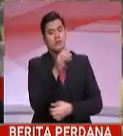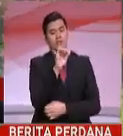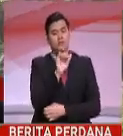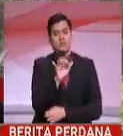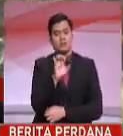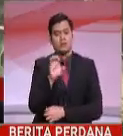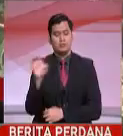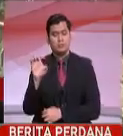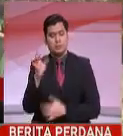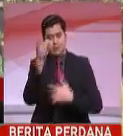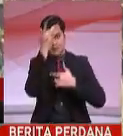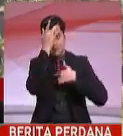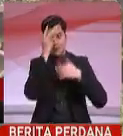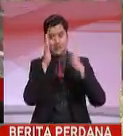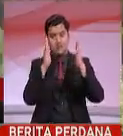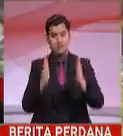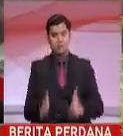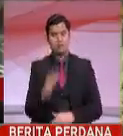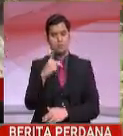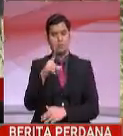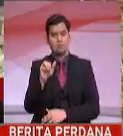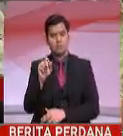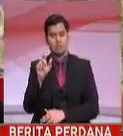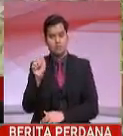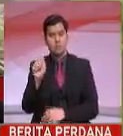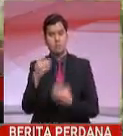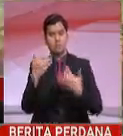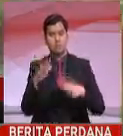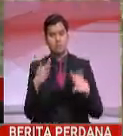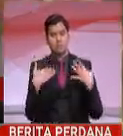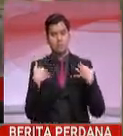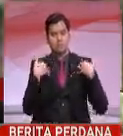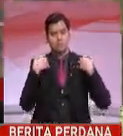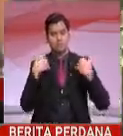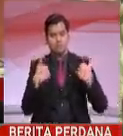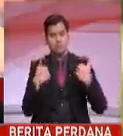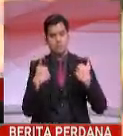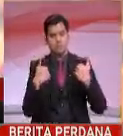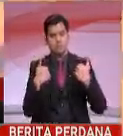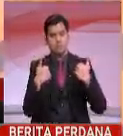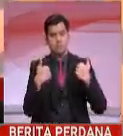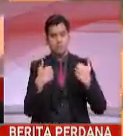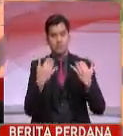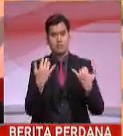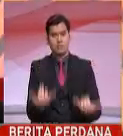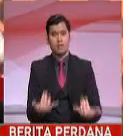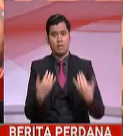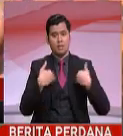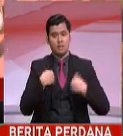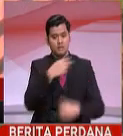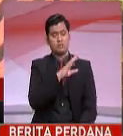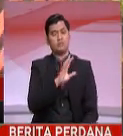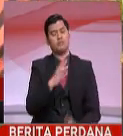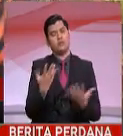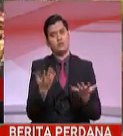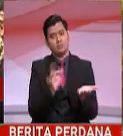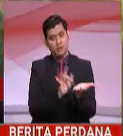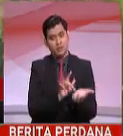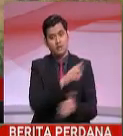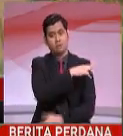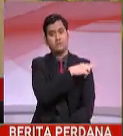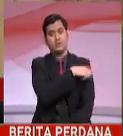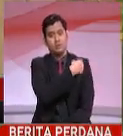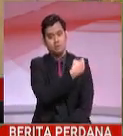Siam, pesakit kusta yang sudah sembuh dan mendiami PKKN Hospital Sungai Buloh lebih 50